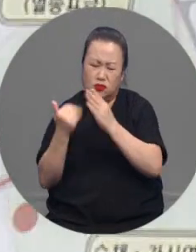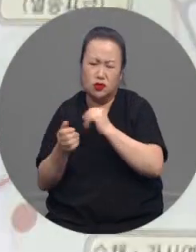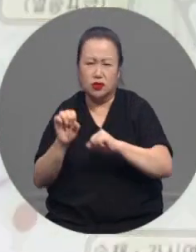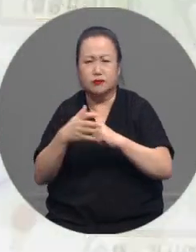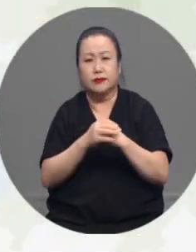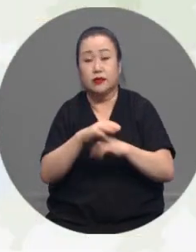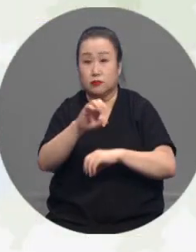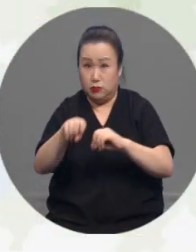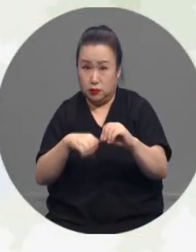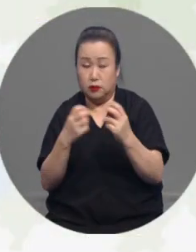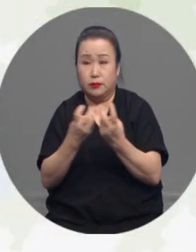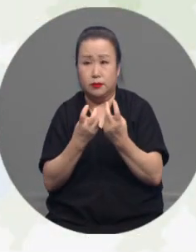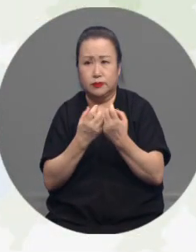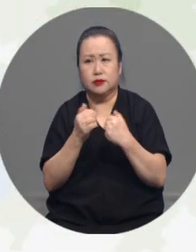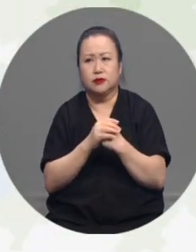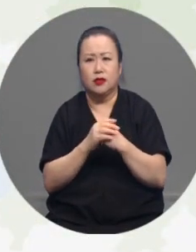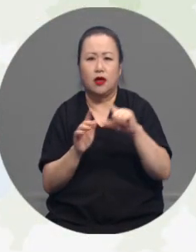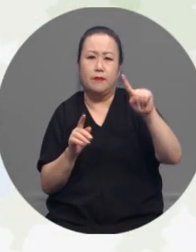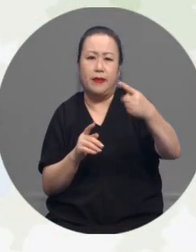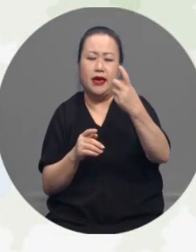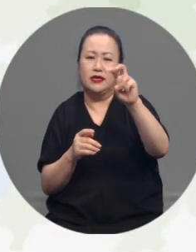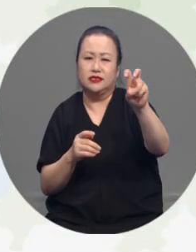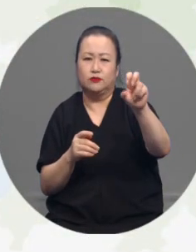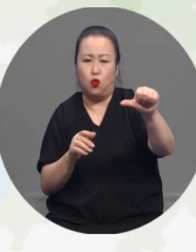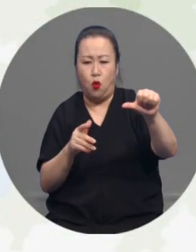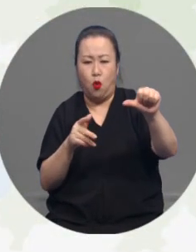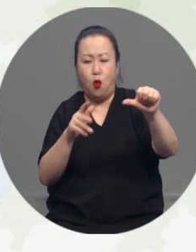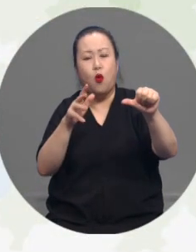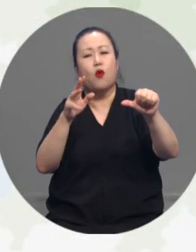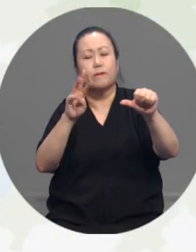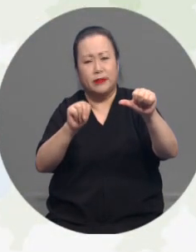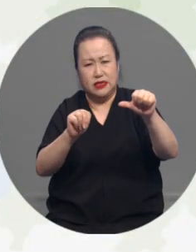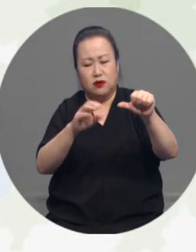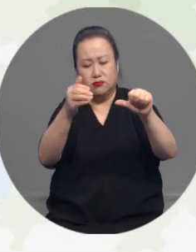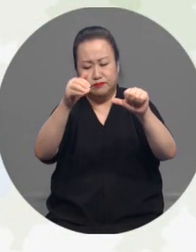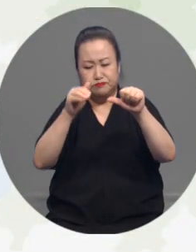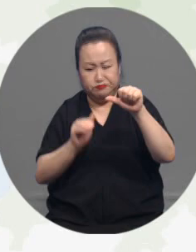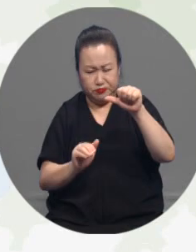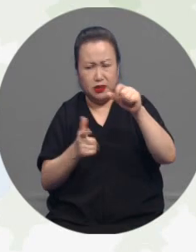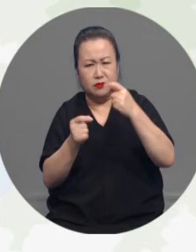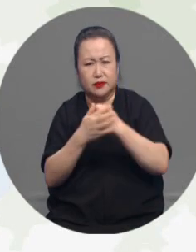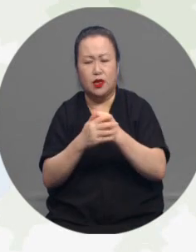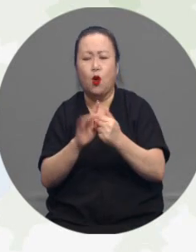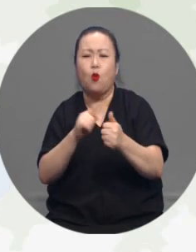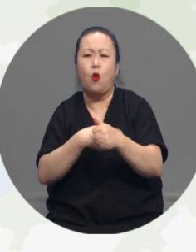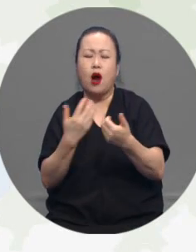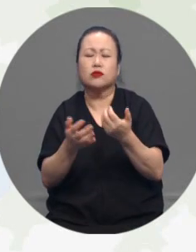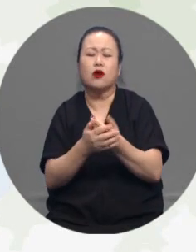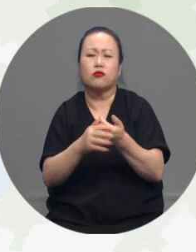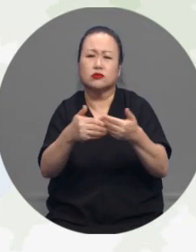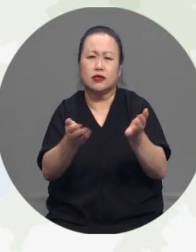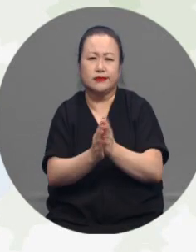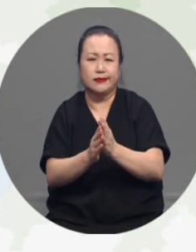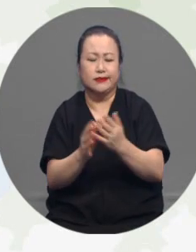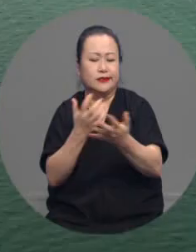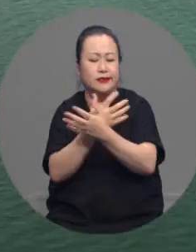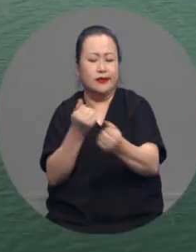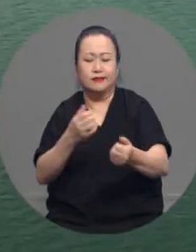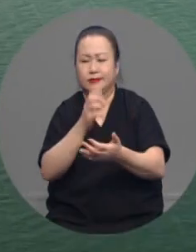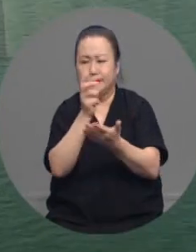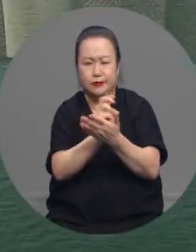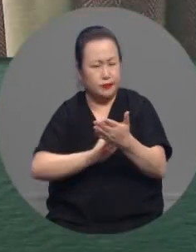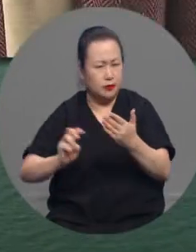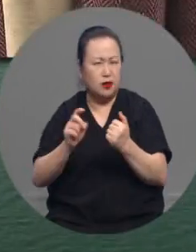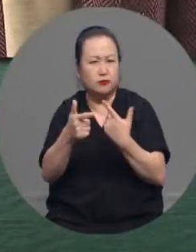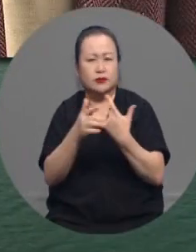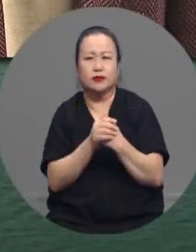내놓은 수정안이 기존 안에서 125m 내린 노선인데 환경단체들은 협약서 위반이라는 입장입니다.